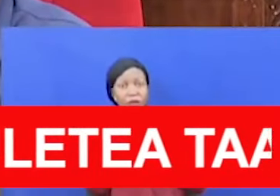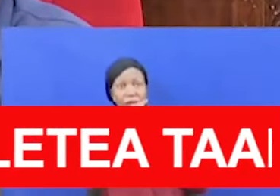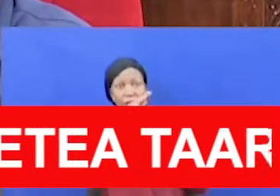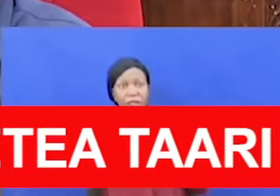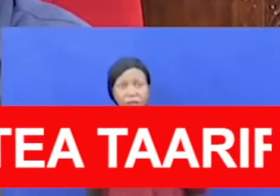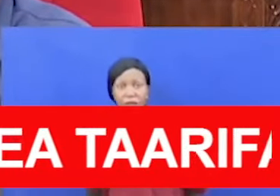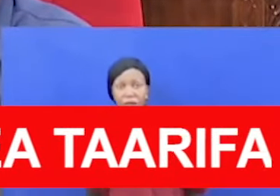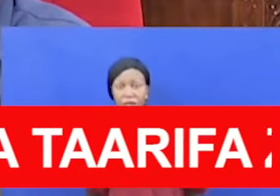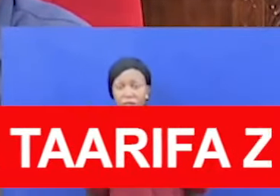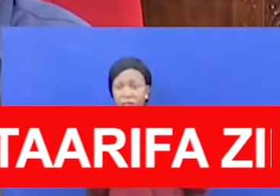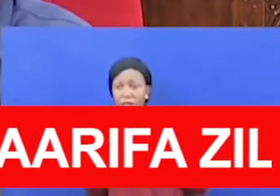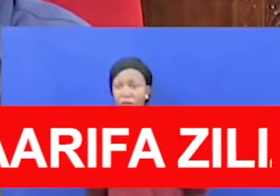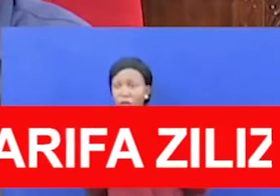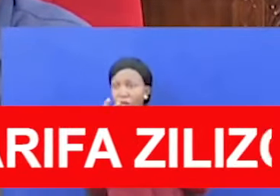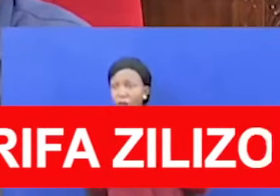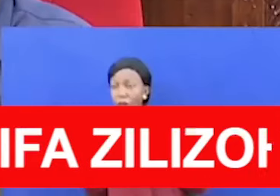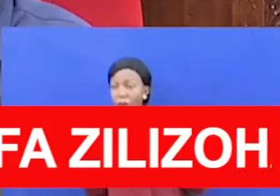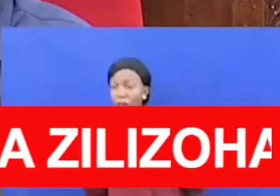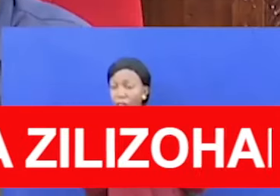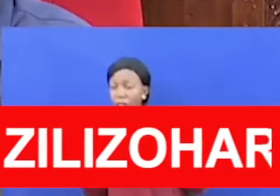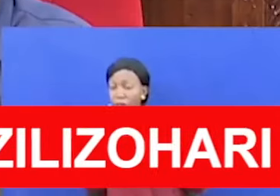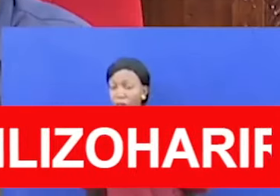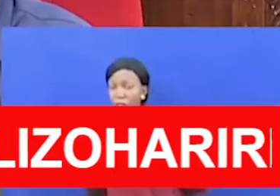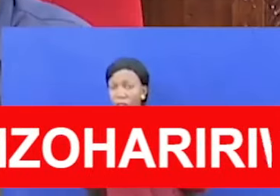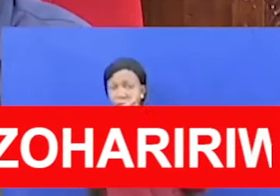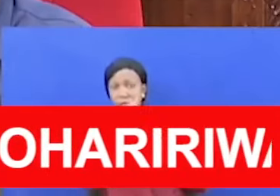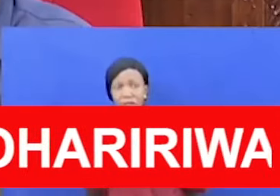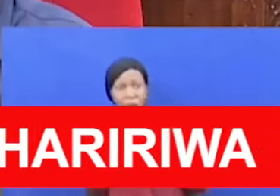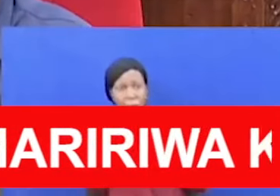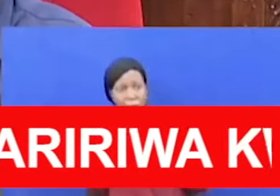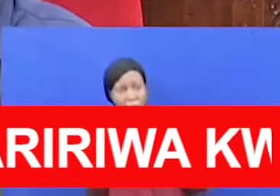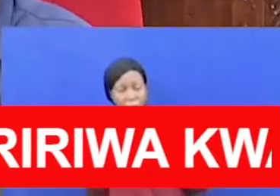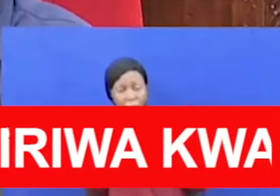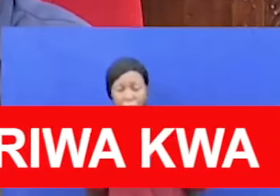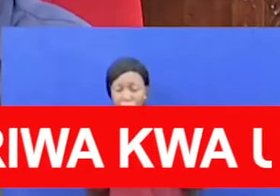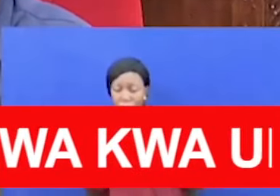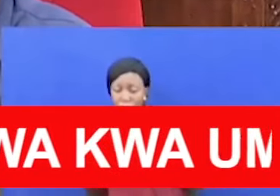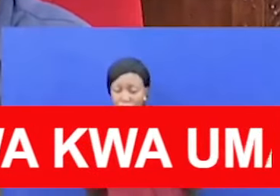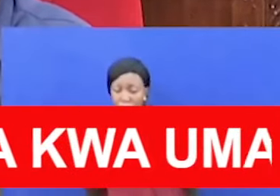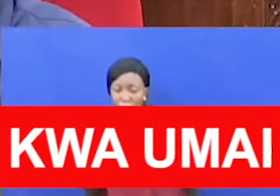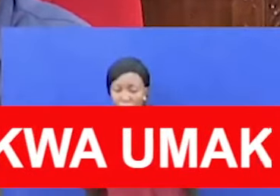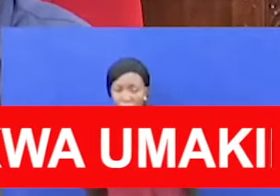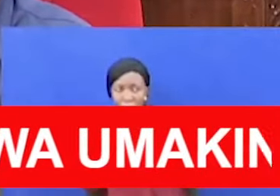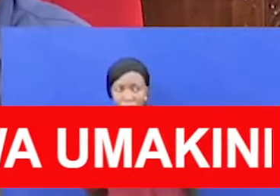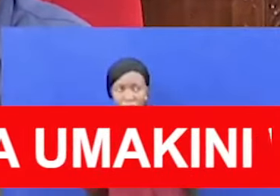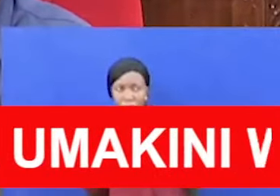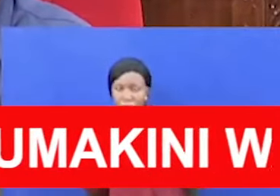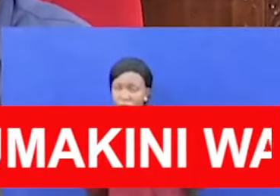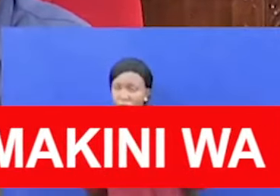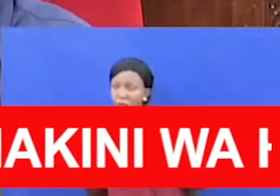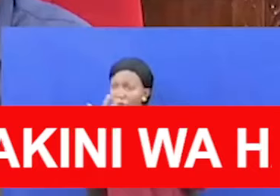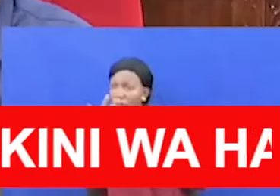tunazihesabu lini? Tutakapokuwa kwenye 100% ndio tuanze kuhesabu siku tano au siku tatu kuhesabu leo? Kwa tungependa kujua majibu ya serikali ya kina. If